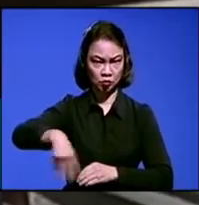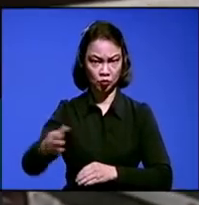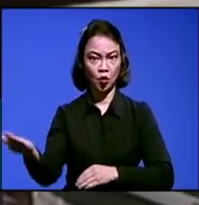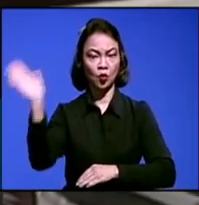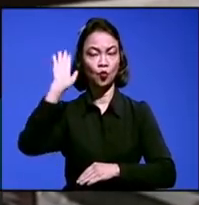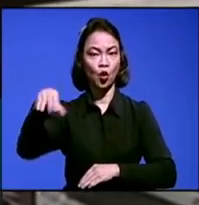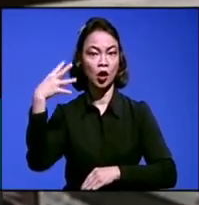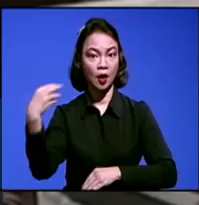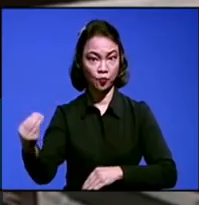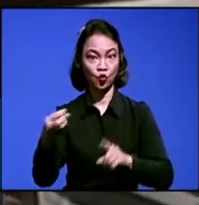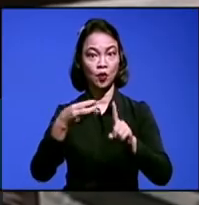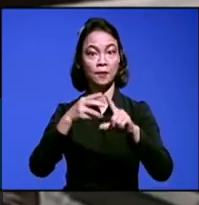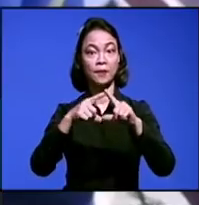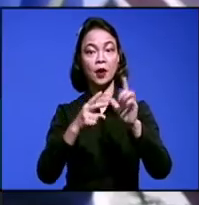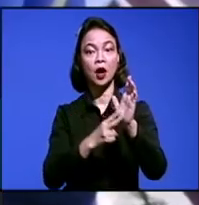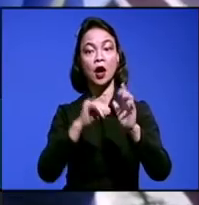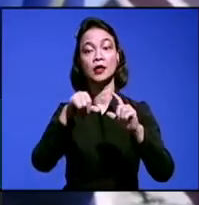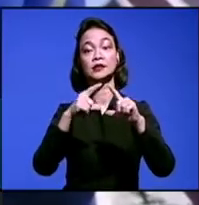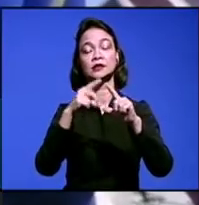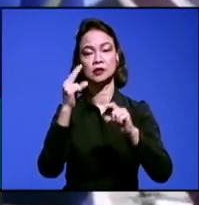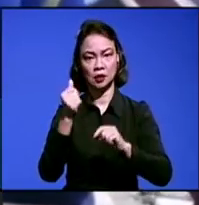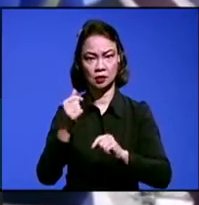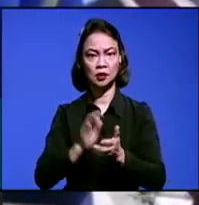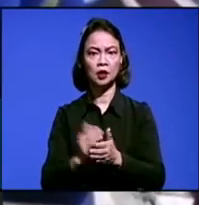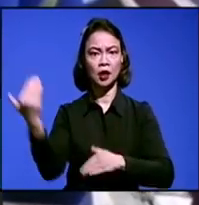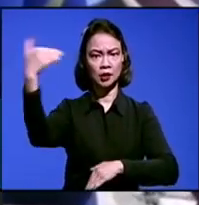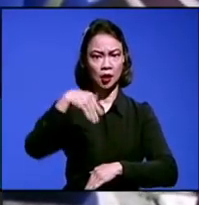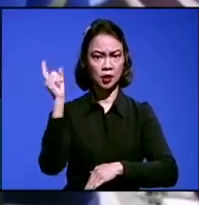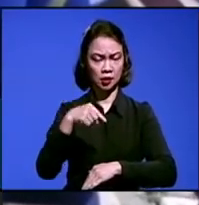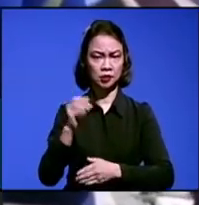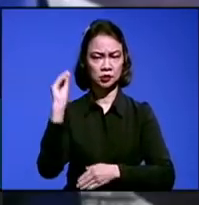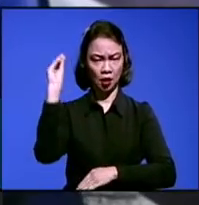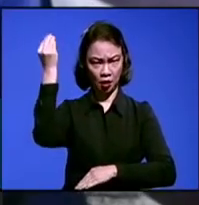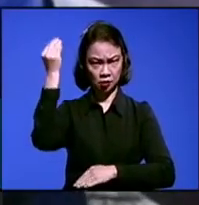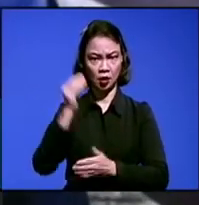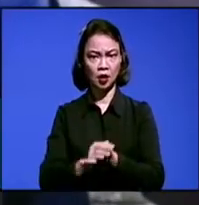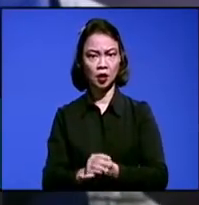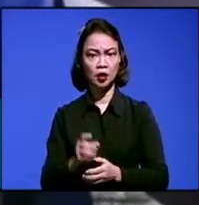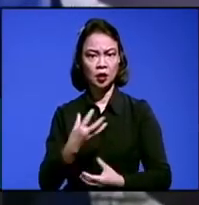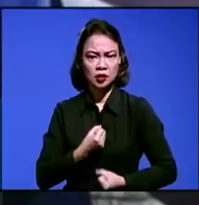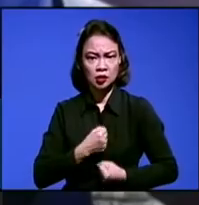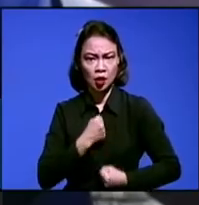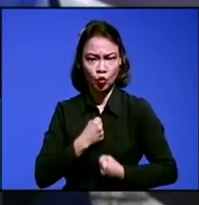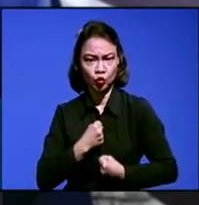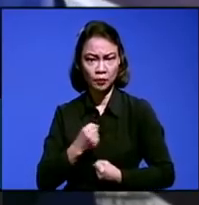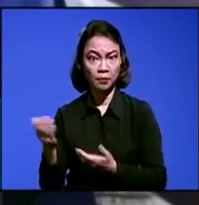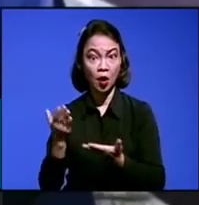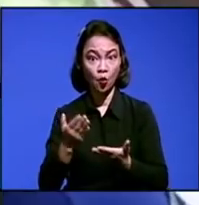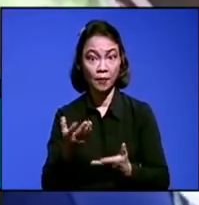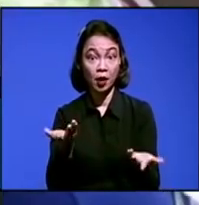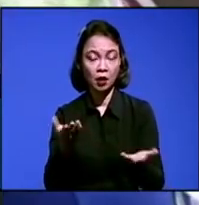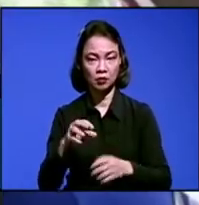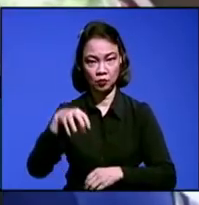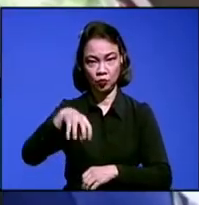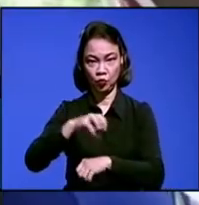Banjar Jawa Barat kedatangan Ayu dari Jakarta yang merupakan zona merah dikawatirkan membawa wabah virus cover 19